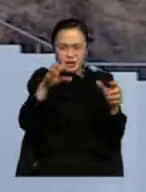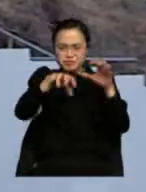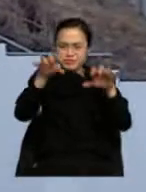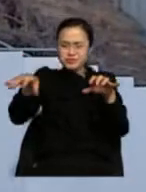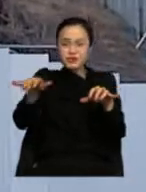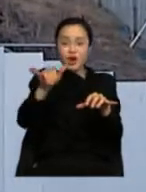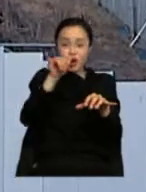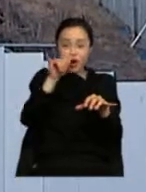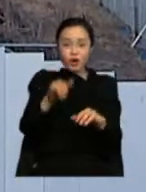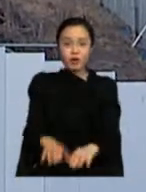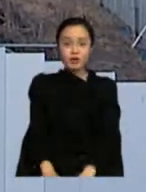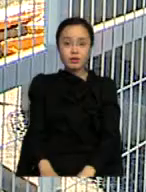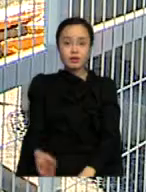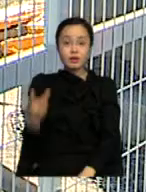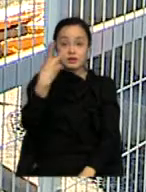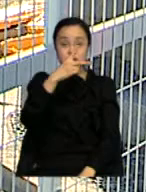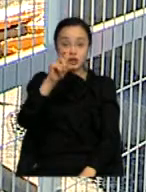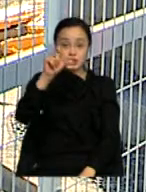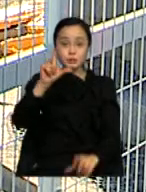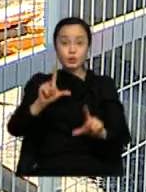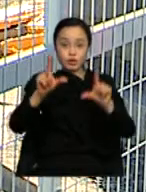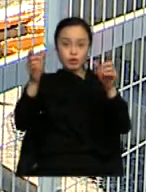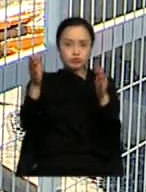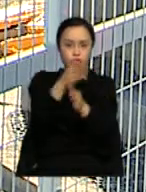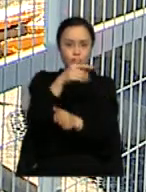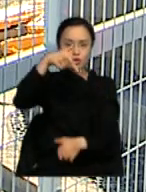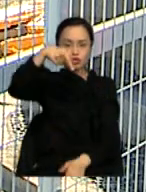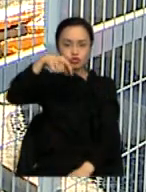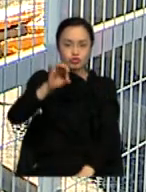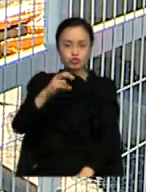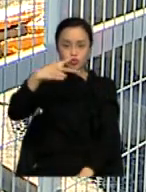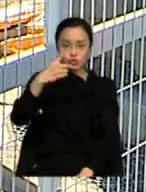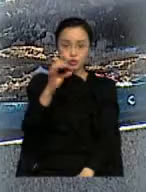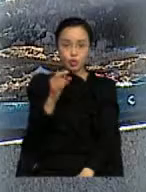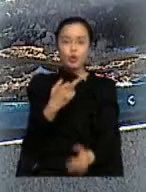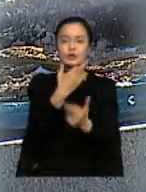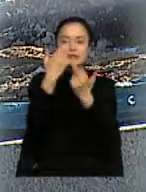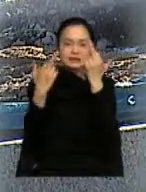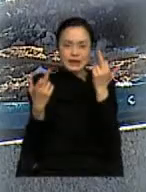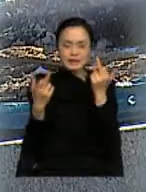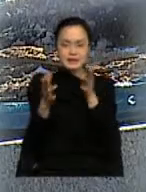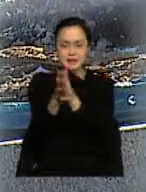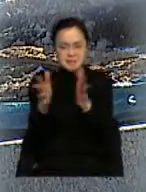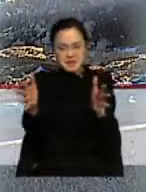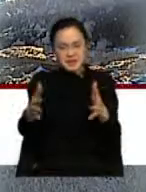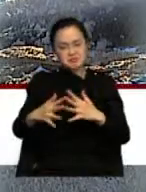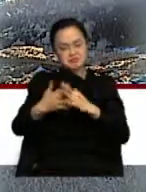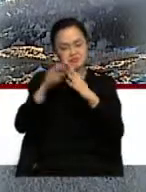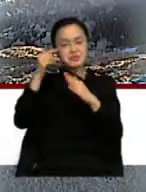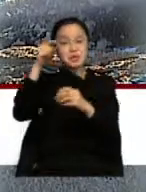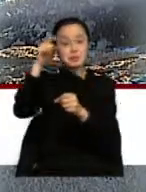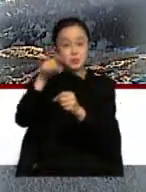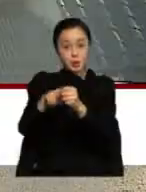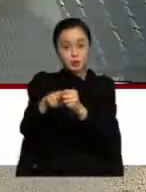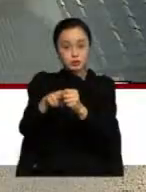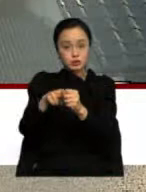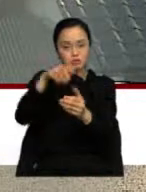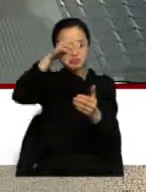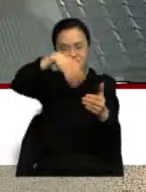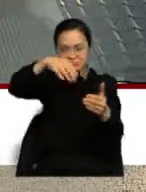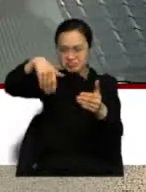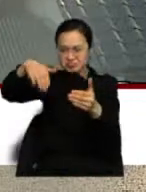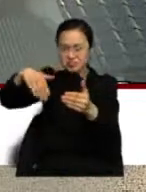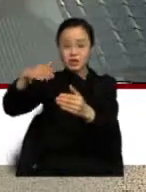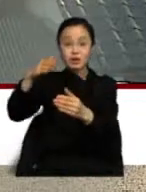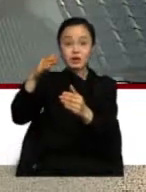궁동 산 일대 빌라를 짓기 위해 시작된 공사 현장입니다 하지만 이곳은 지난 3일 서울시 행정심판 위원회